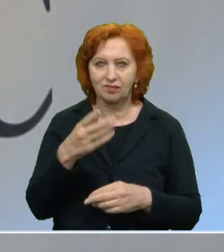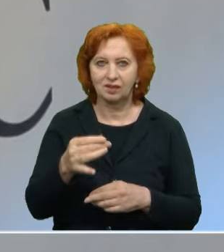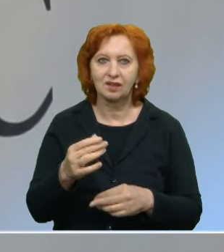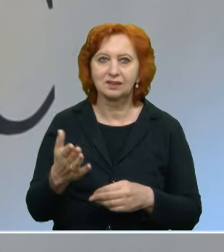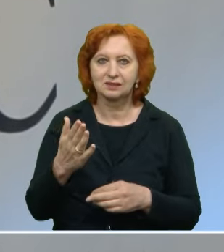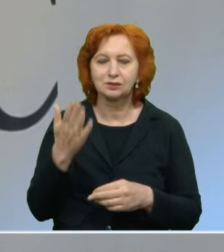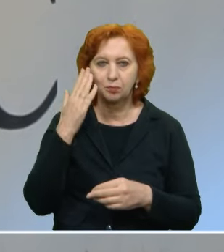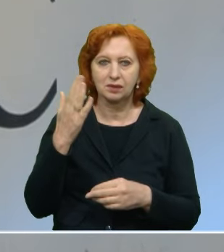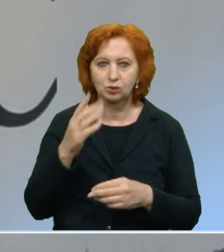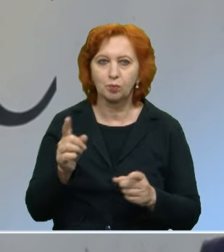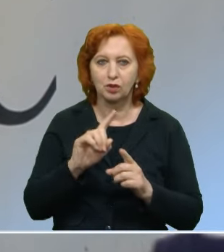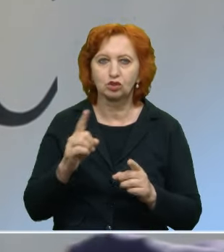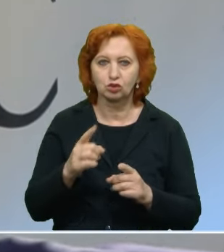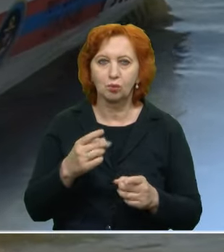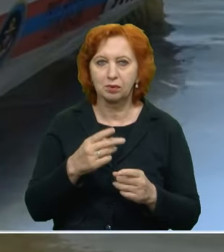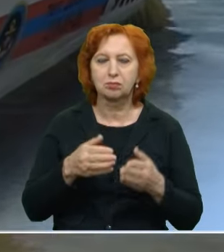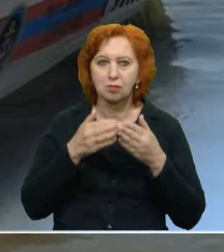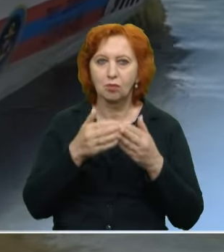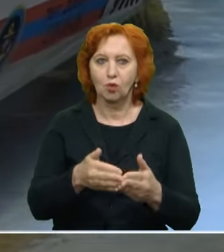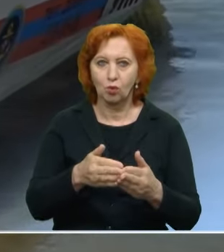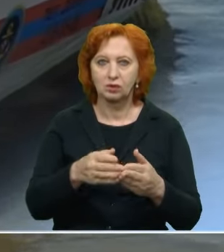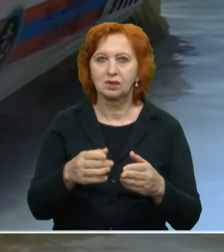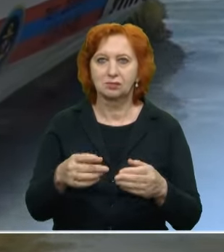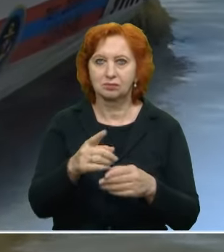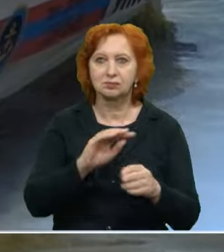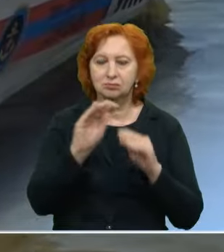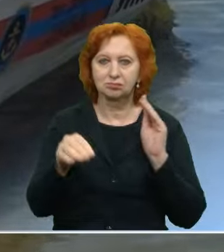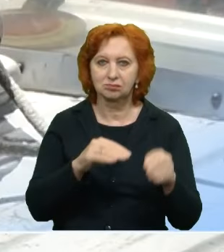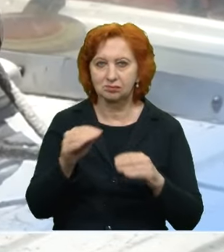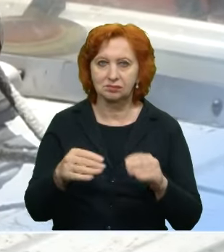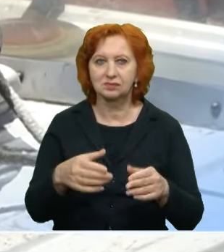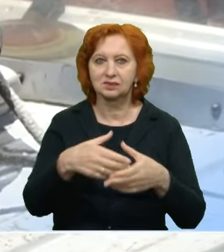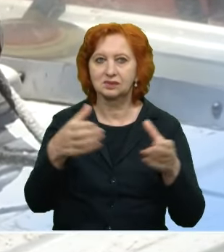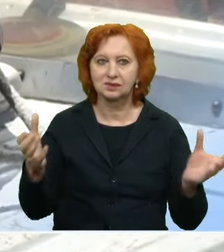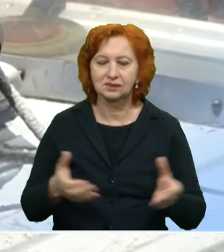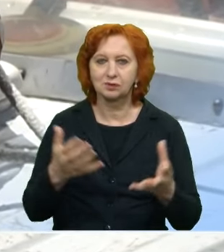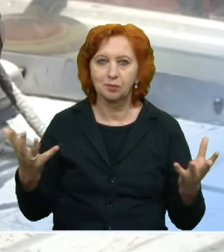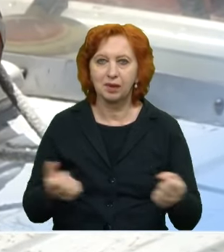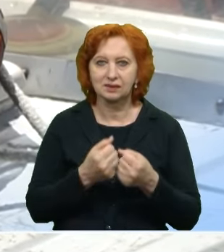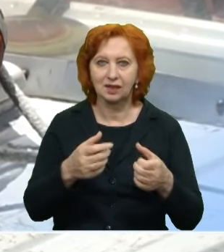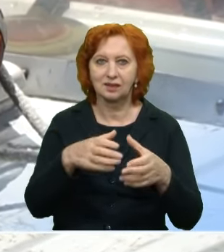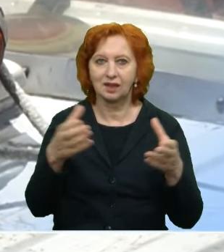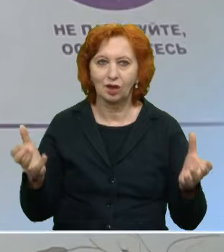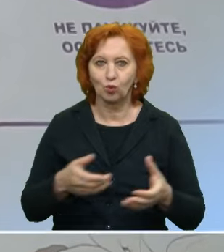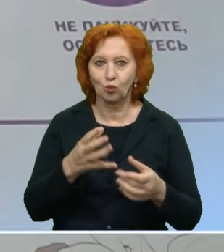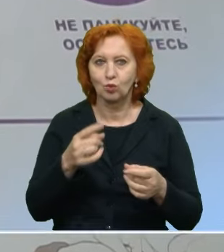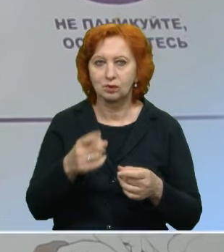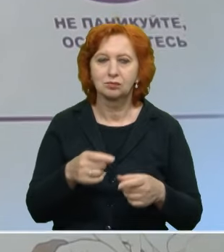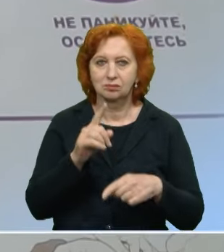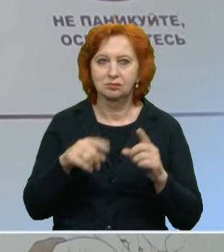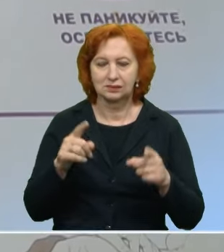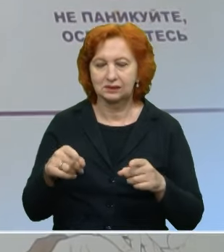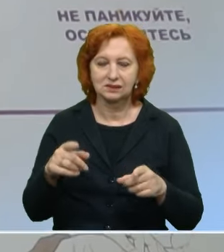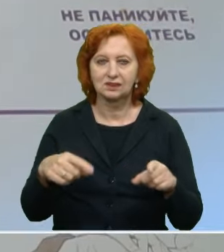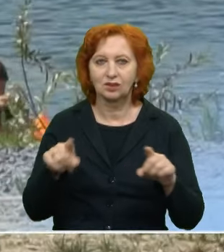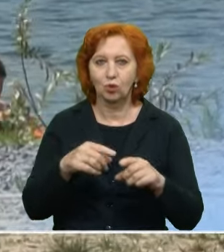пост ДПЧС укомплектован моторной лодкой, 4 спасательными жилетами, 3 спасательными кругами. Имеется конец Александрова,